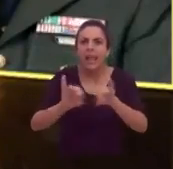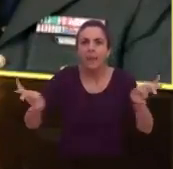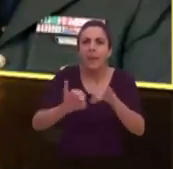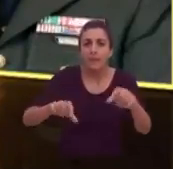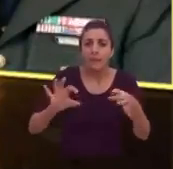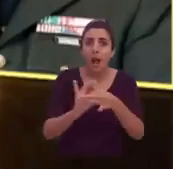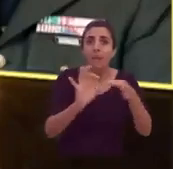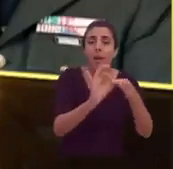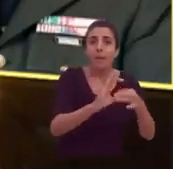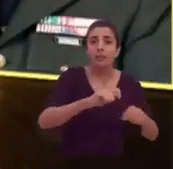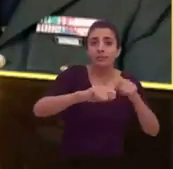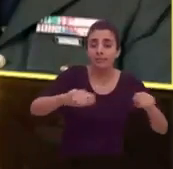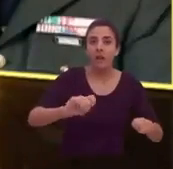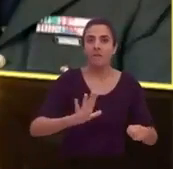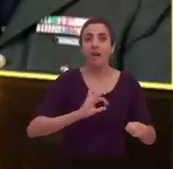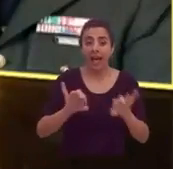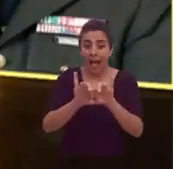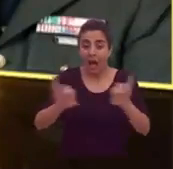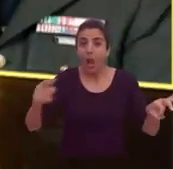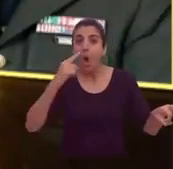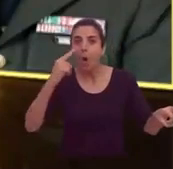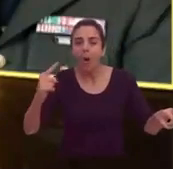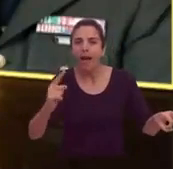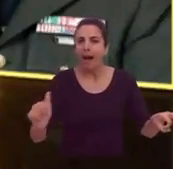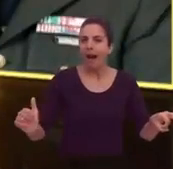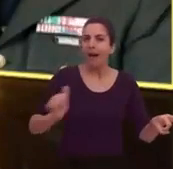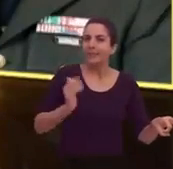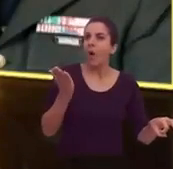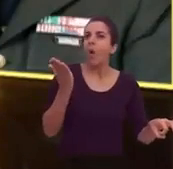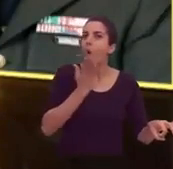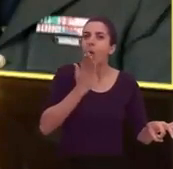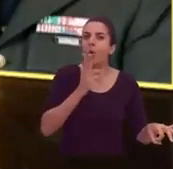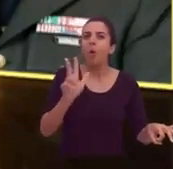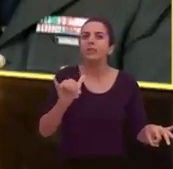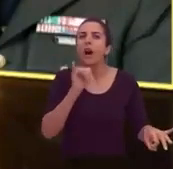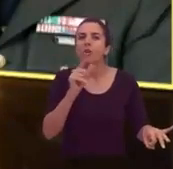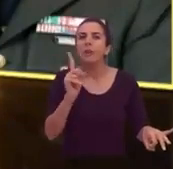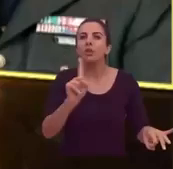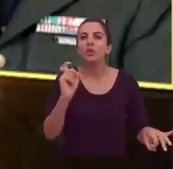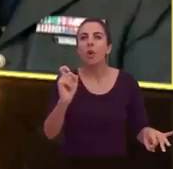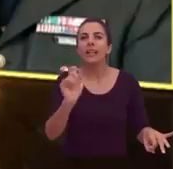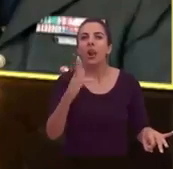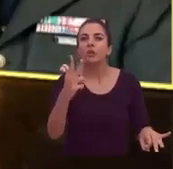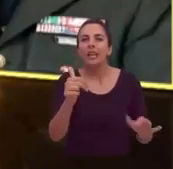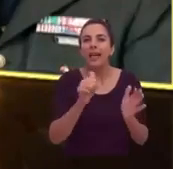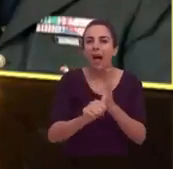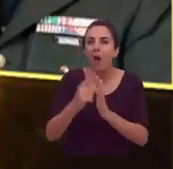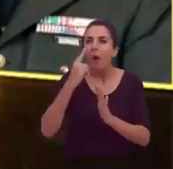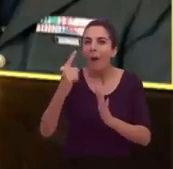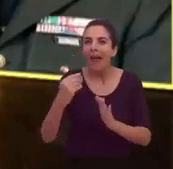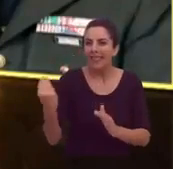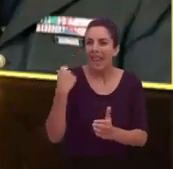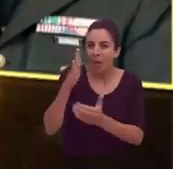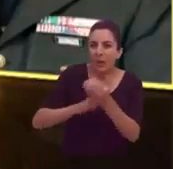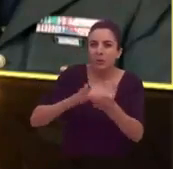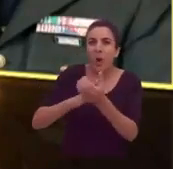bağlanmış. Her halat boyunca Kara Harp Okulu'ndan 30 Ağustos 1953'te Asteğmen rütbesiyle subay